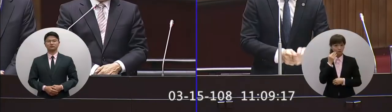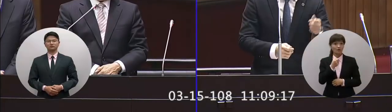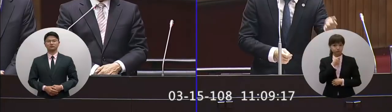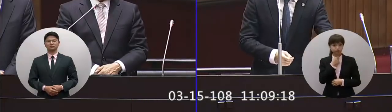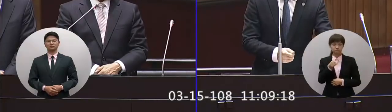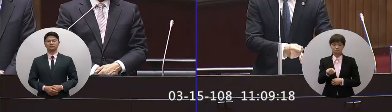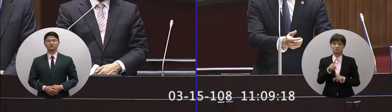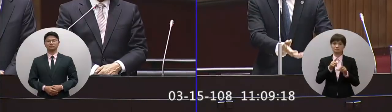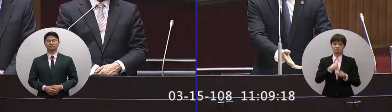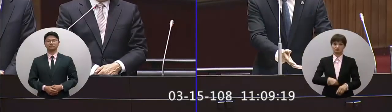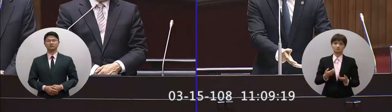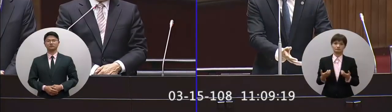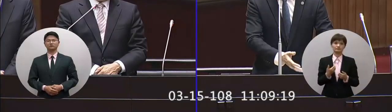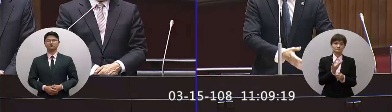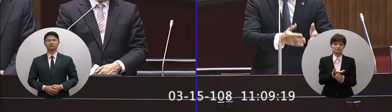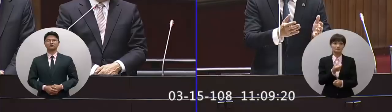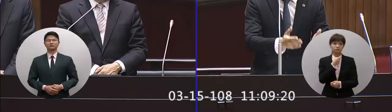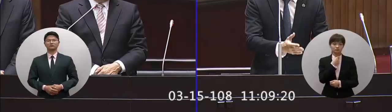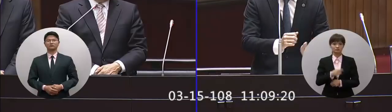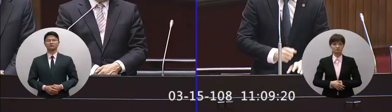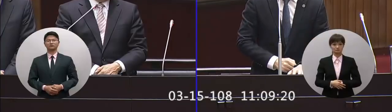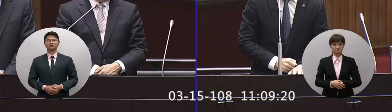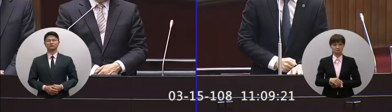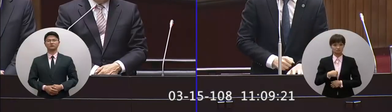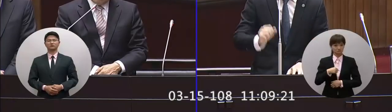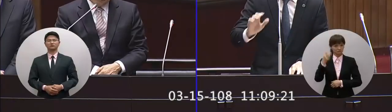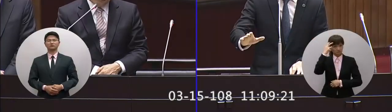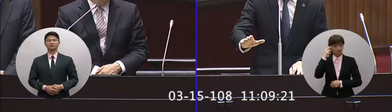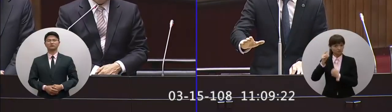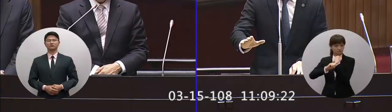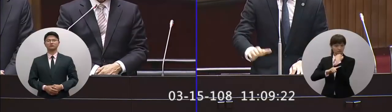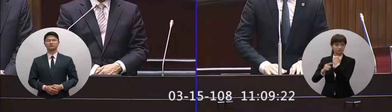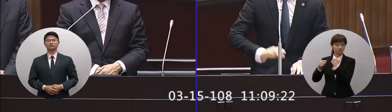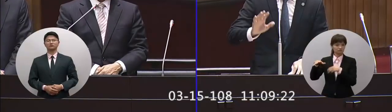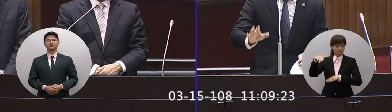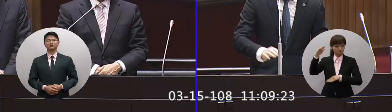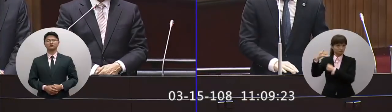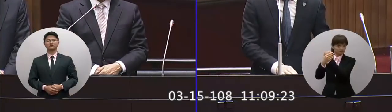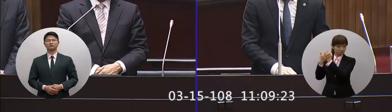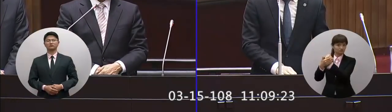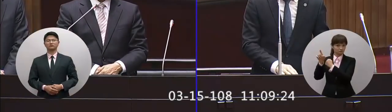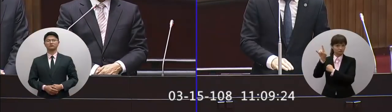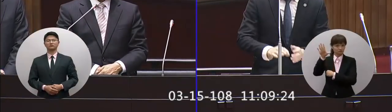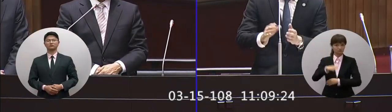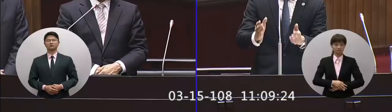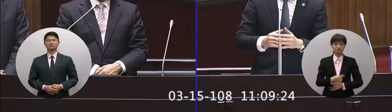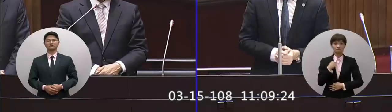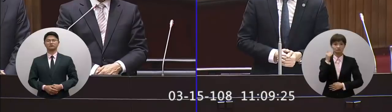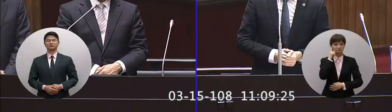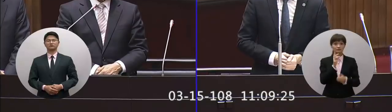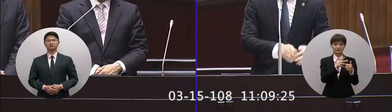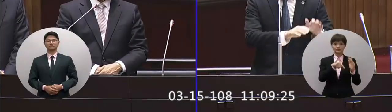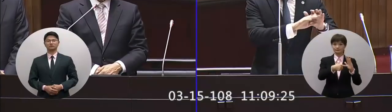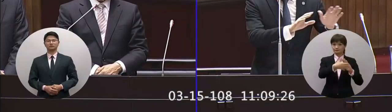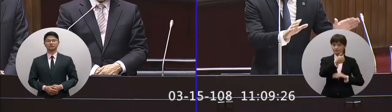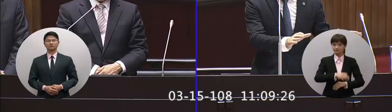嘛。啊，伊若要甲啥物人结婚，迄嘛伊的代志。这基本上是宪法的展出，都甲保障的。啊，所以讲伫遮想要先来问院